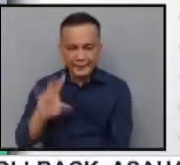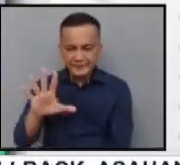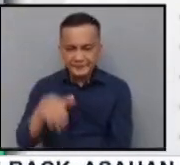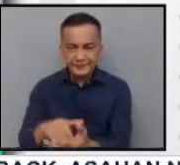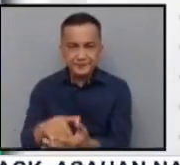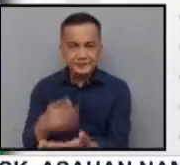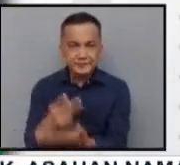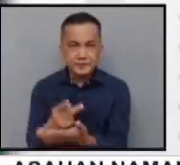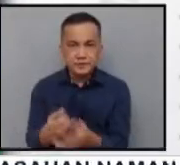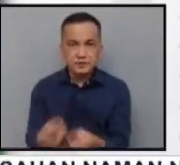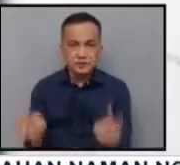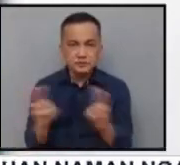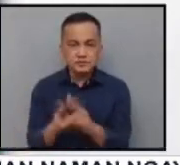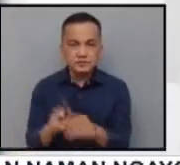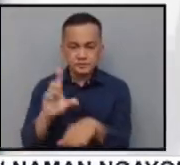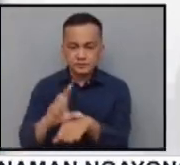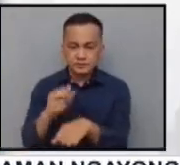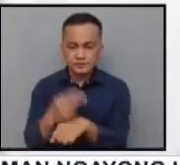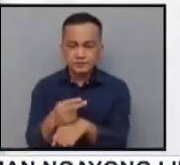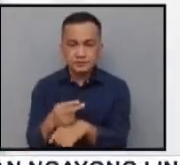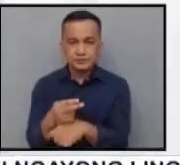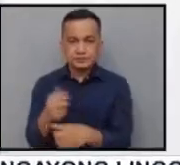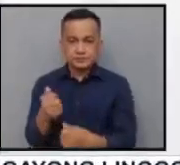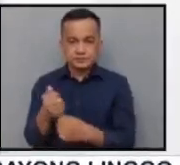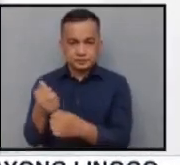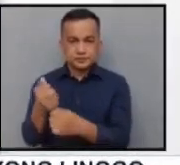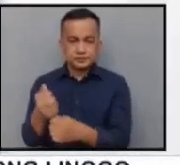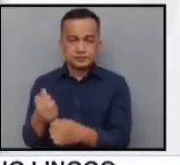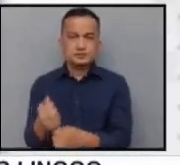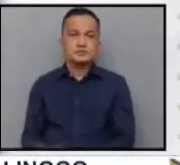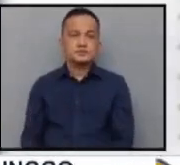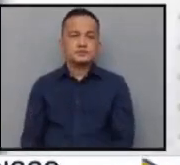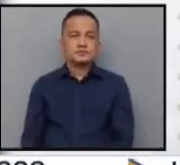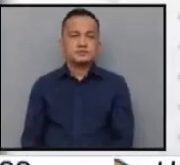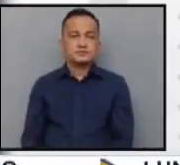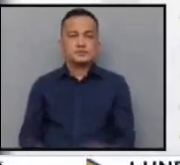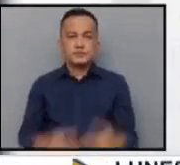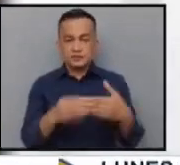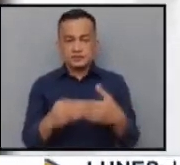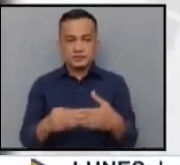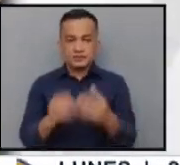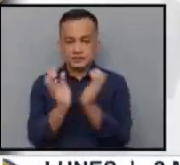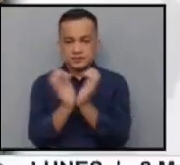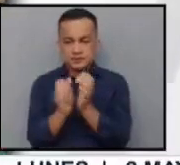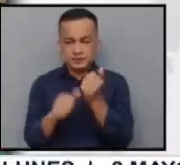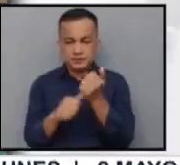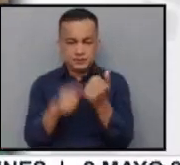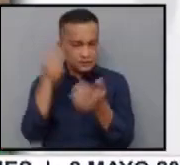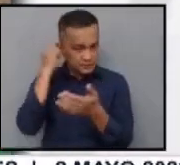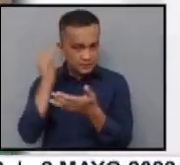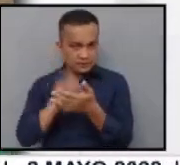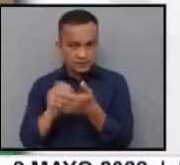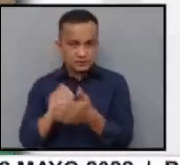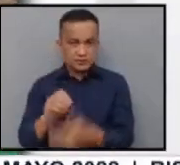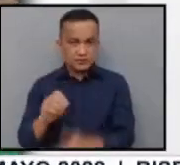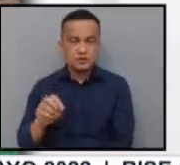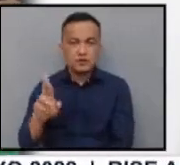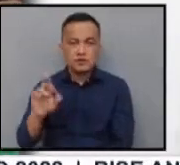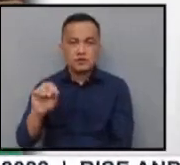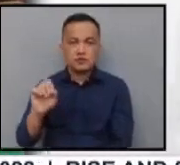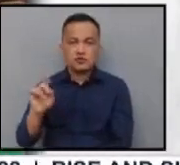halaga ng livelihood assistance ay pinangunahan ni DSWD Assistant Secretary Rodolfo